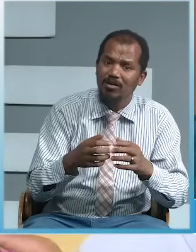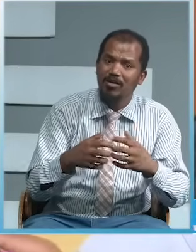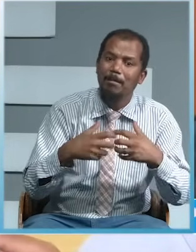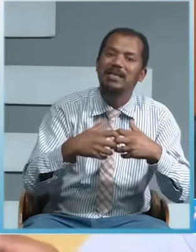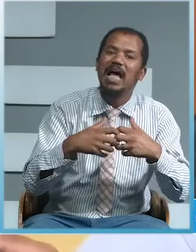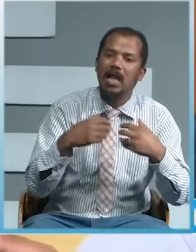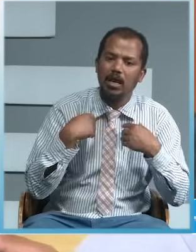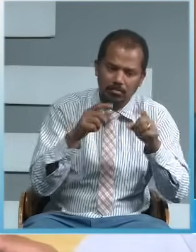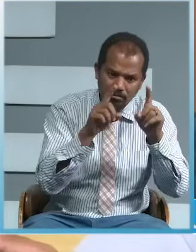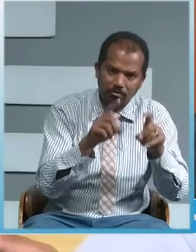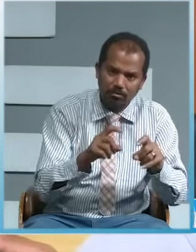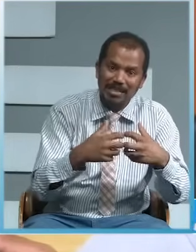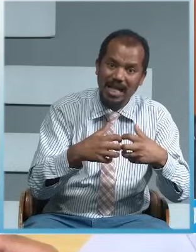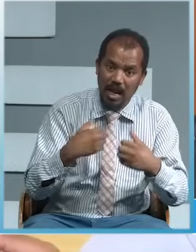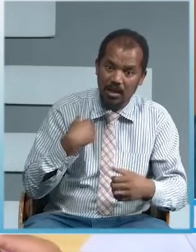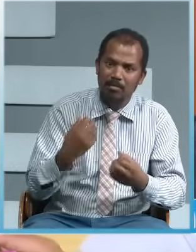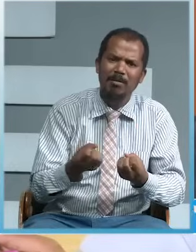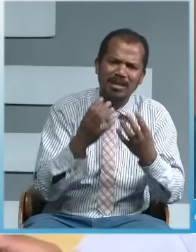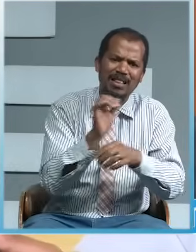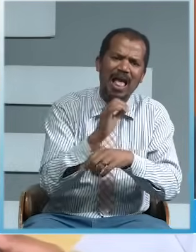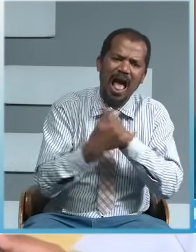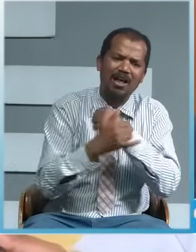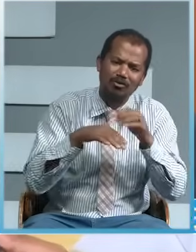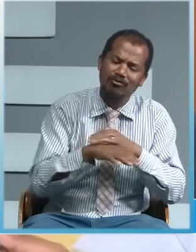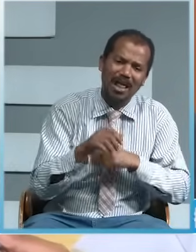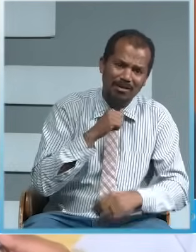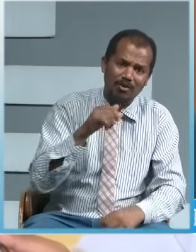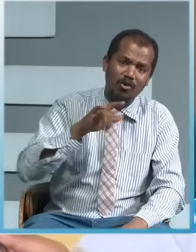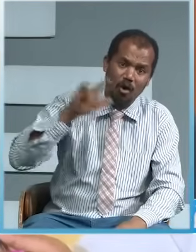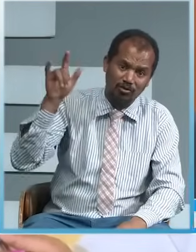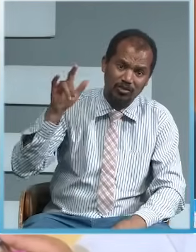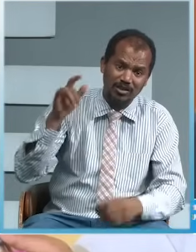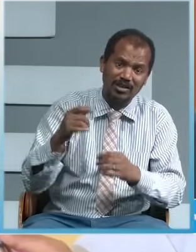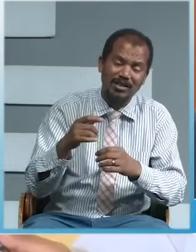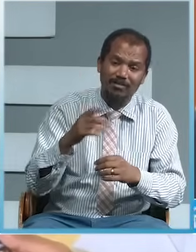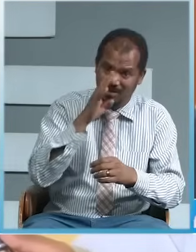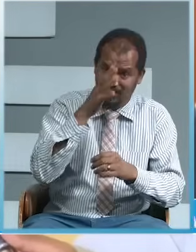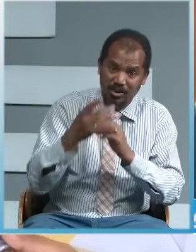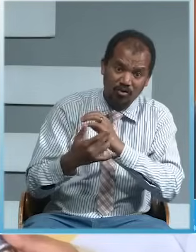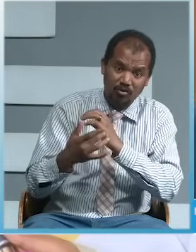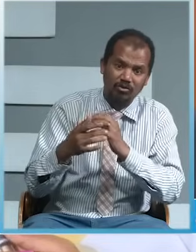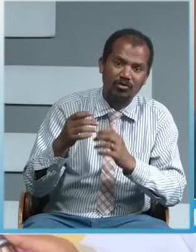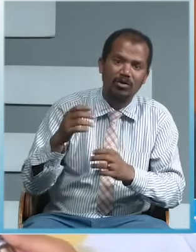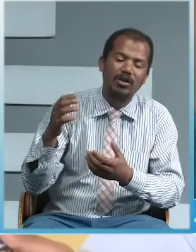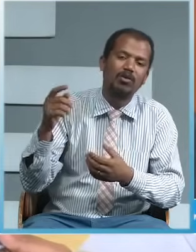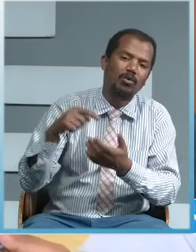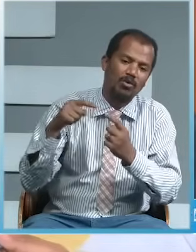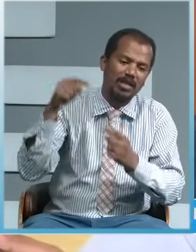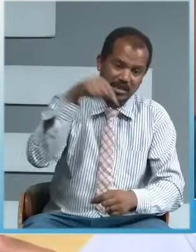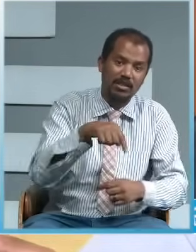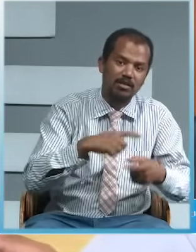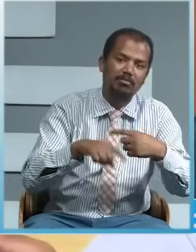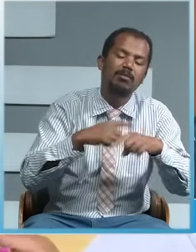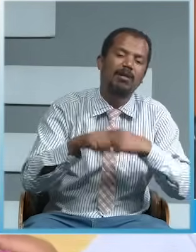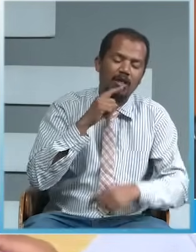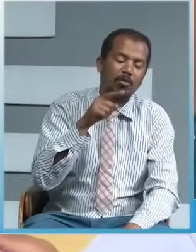አለ ያንን ቴስት የሚያደርግ በብዛት ሀገር ውስጥ አልገባም ያው ከውጪ በቴክኖሎጂ የሚመረትና ወደዚህ የሚመጣ